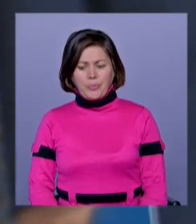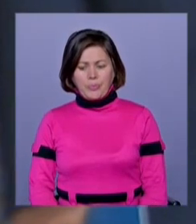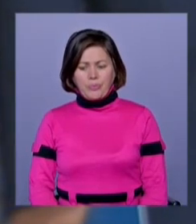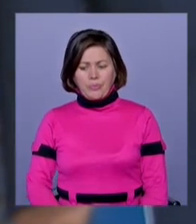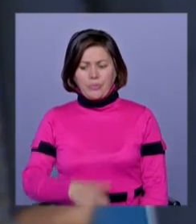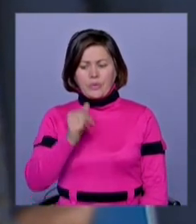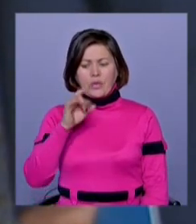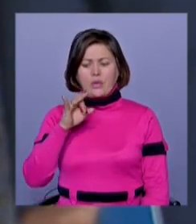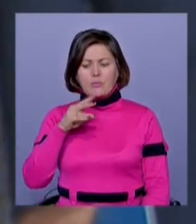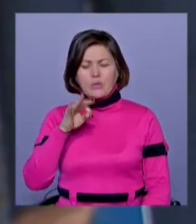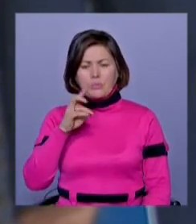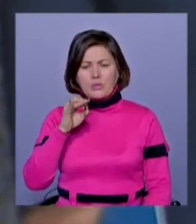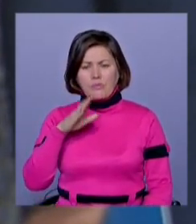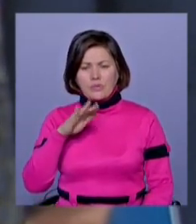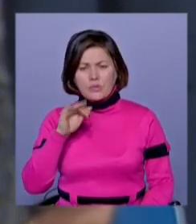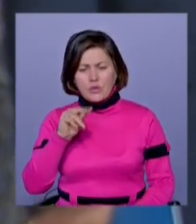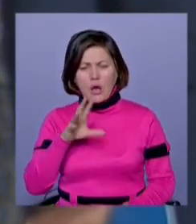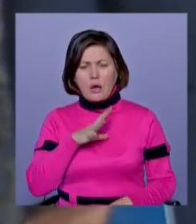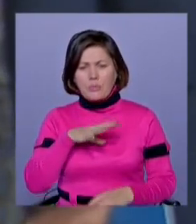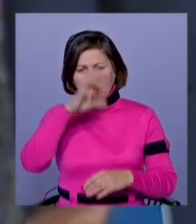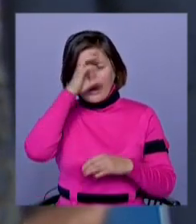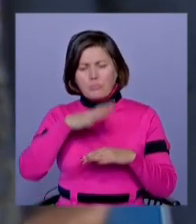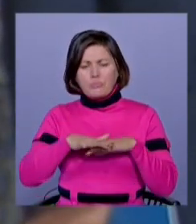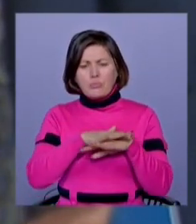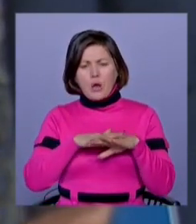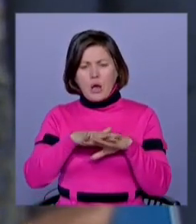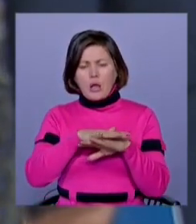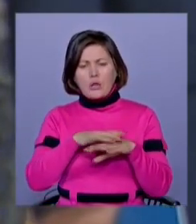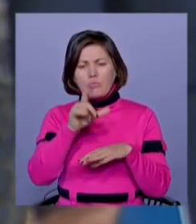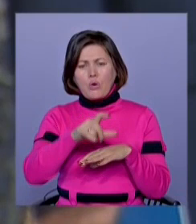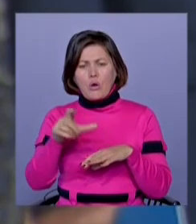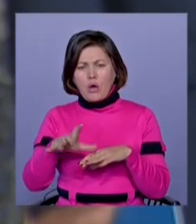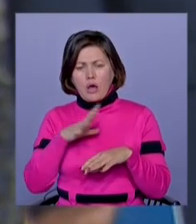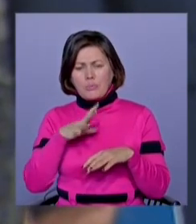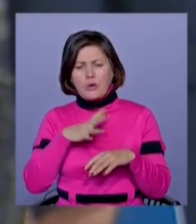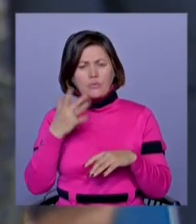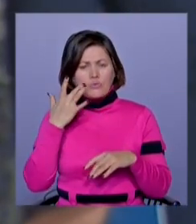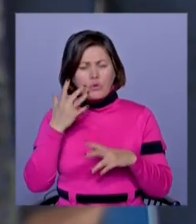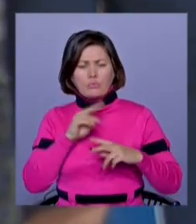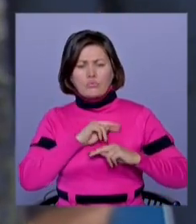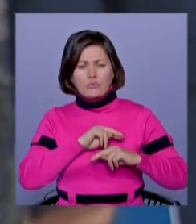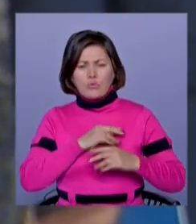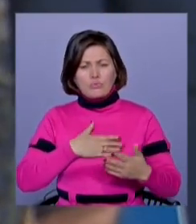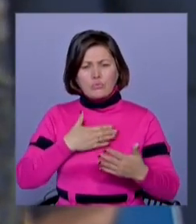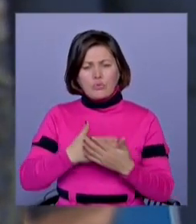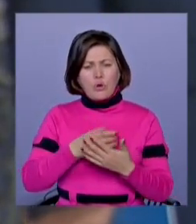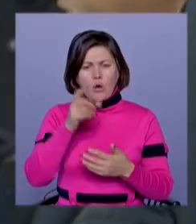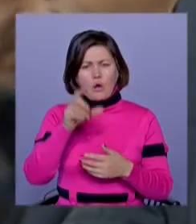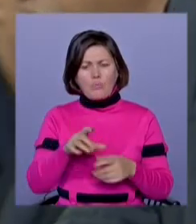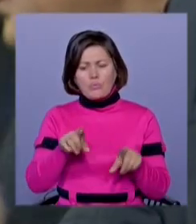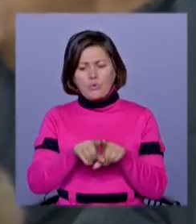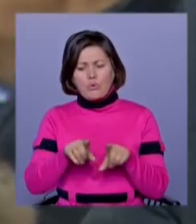Карл Молдахметович еліне, халқына тік тұрып жұмыс істеген азамат дедім ғой.